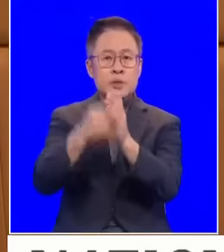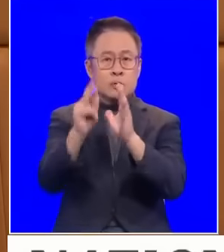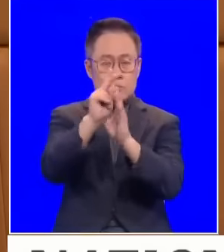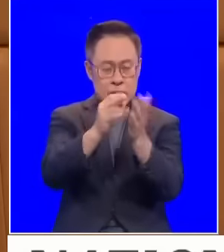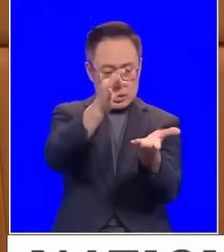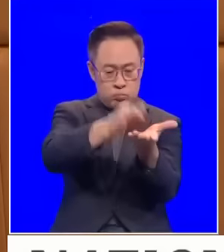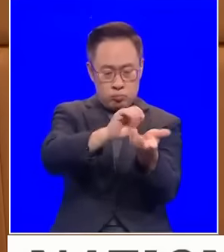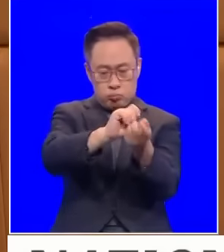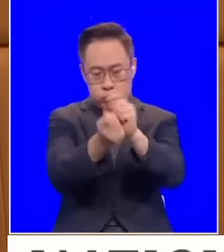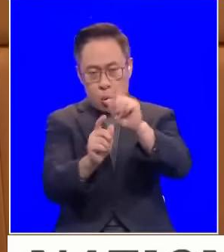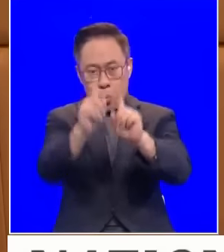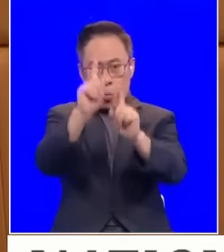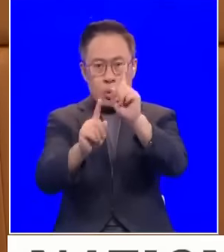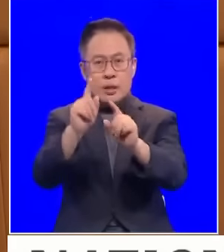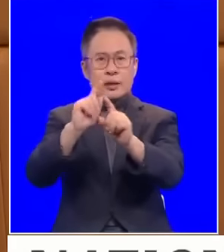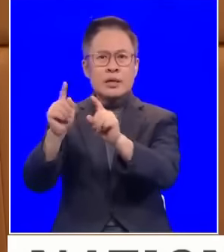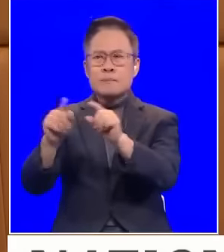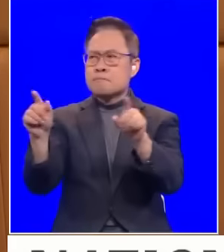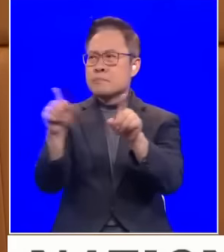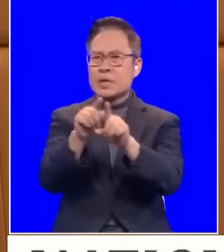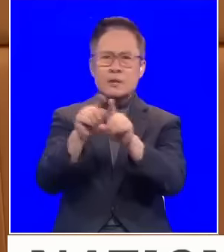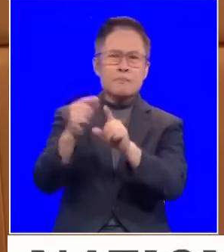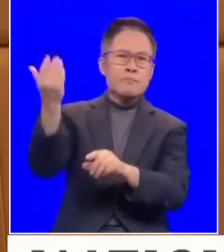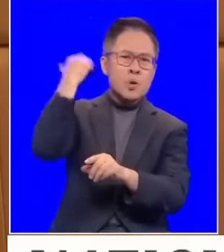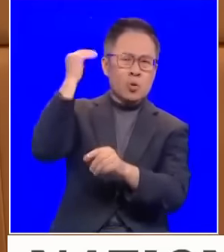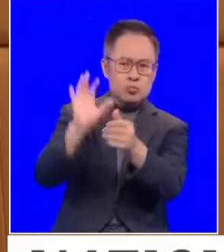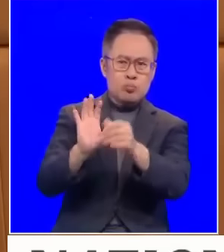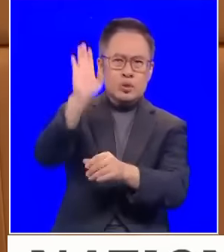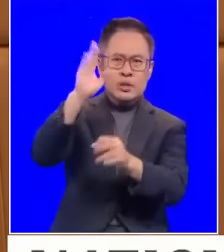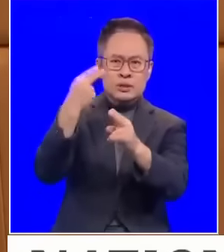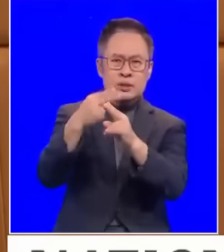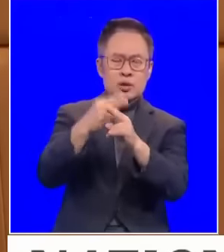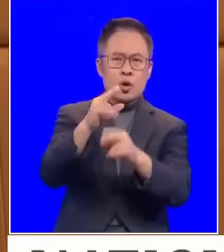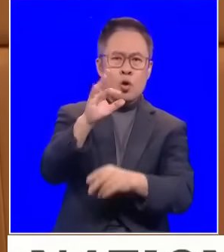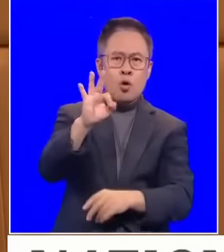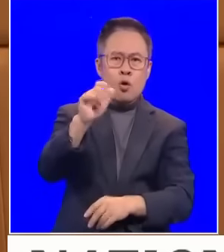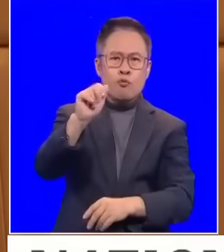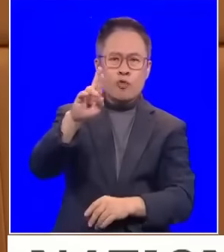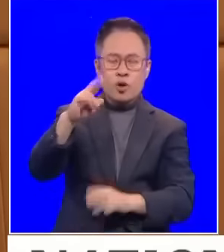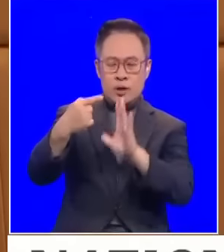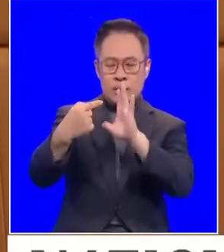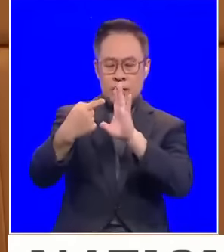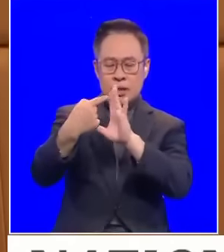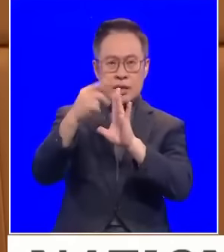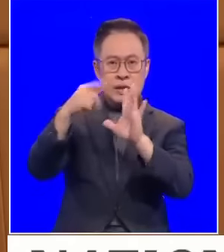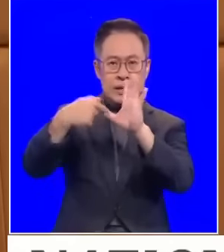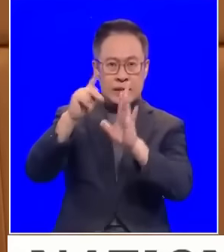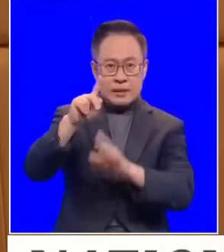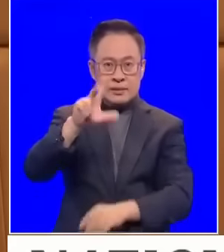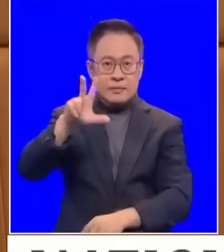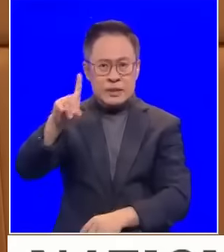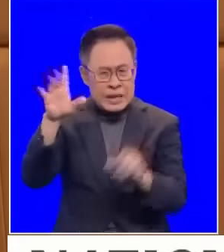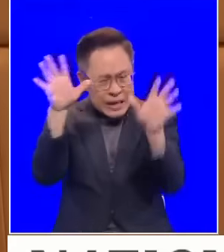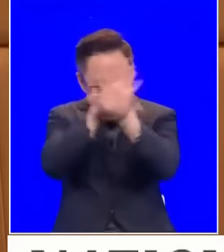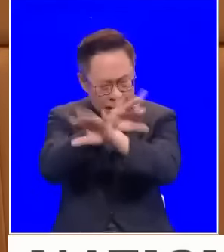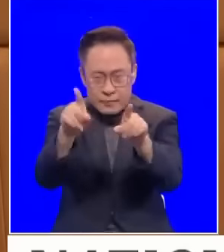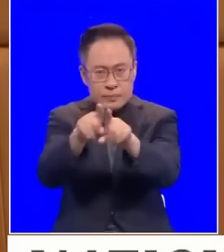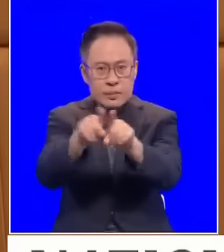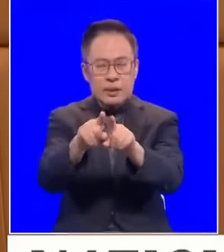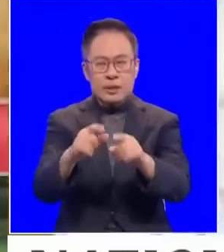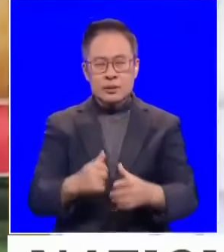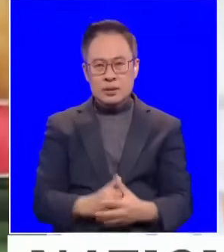นเหมือนคล้ายๆฟอเร็กซ์ที่ผ่านมาครับ ทีนี้ทางข้อมูลของ DSI กันหน่อยคุณผู้ชมคะตอนนี้จากการตรวจสอ